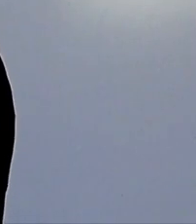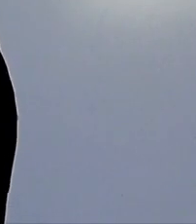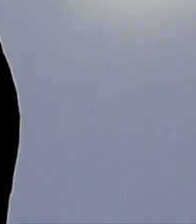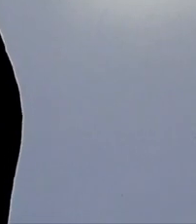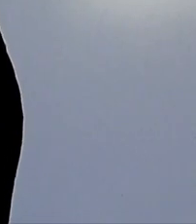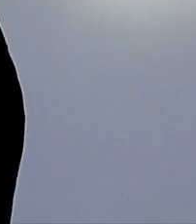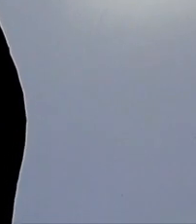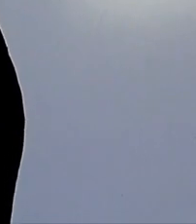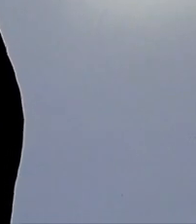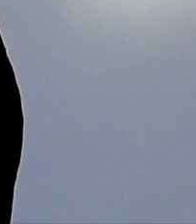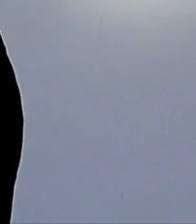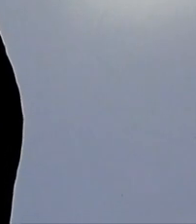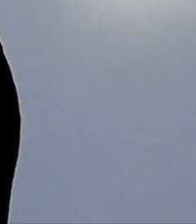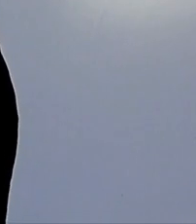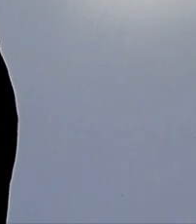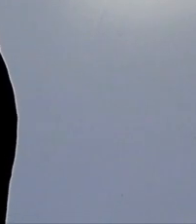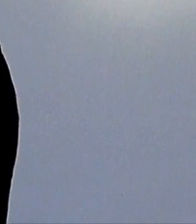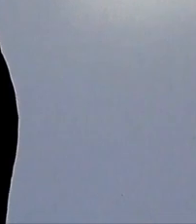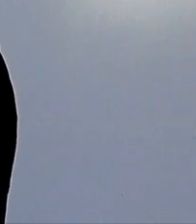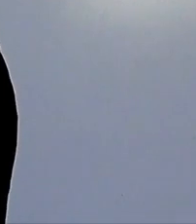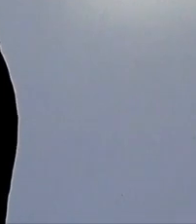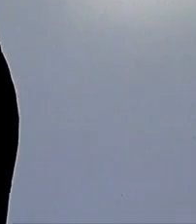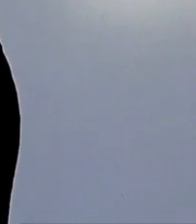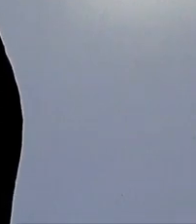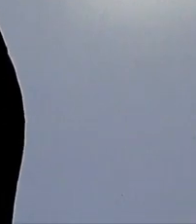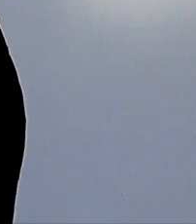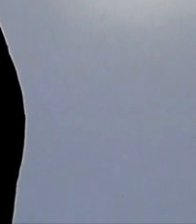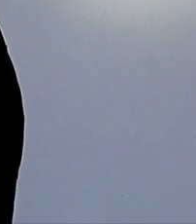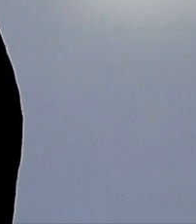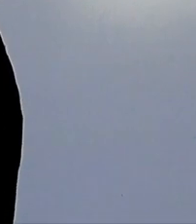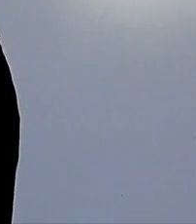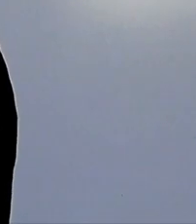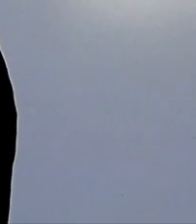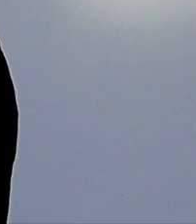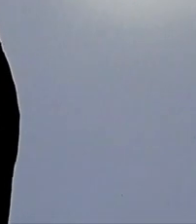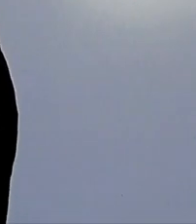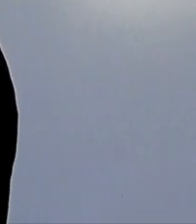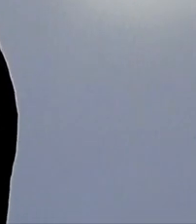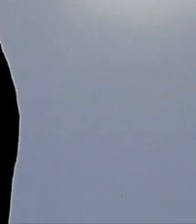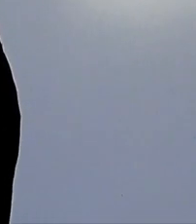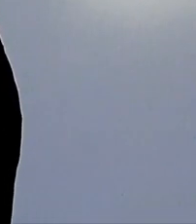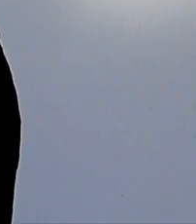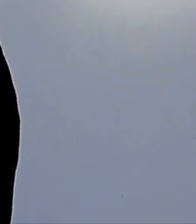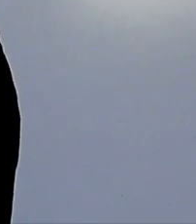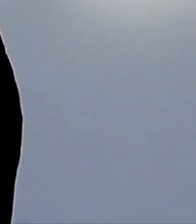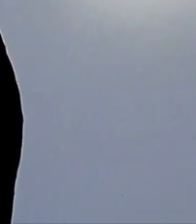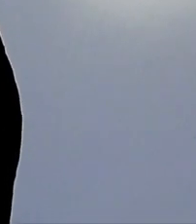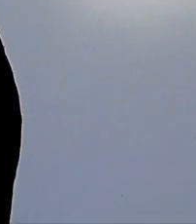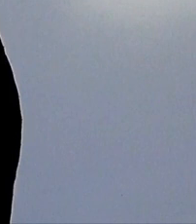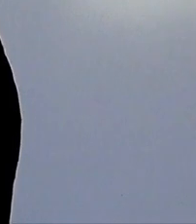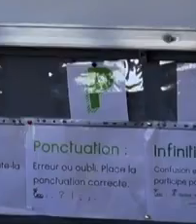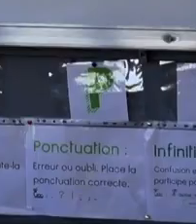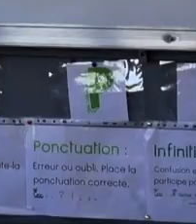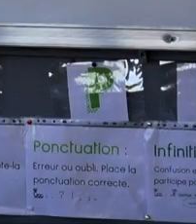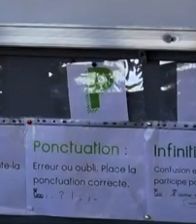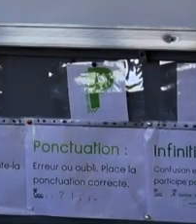dans les pays nordiques qui montrent que de décaler l'horaire de prise de cours chez les adolescents leur permettait d'allonger leur temps de sommeil et d'être plus adaptés à